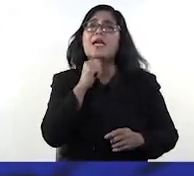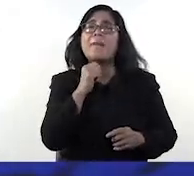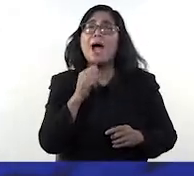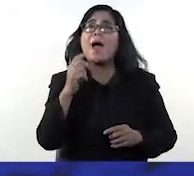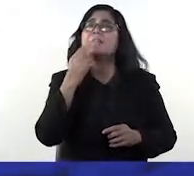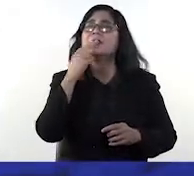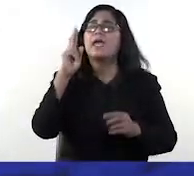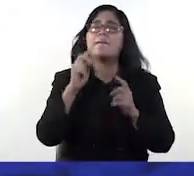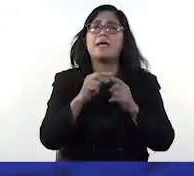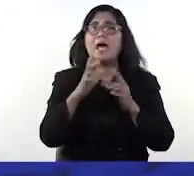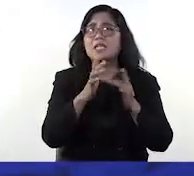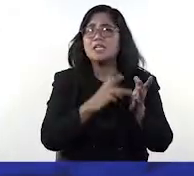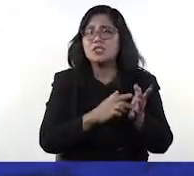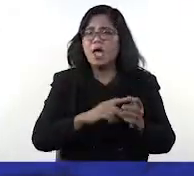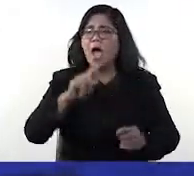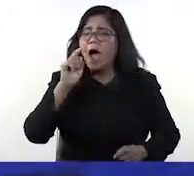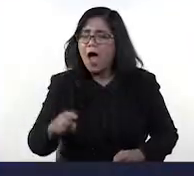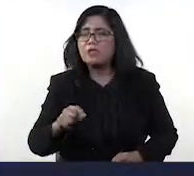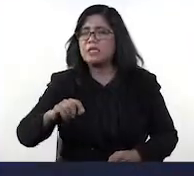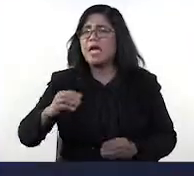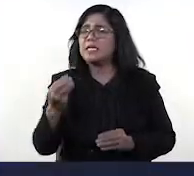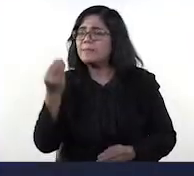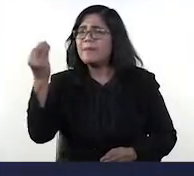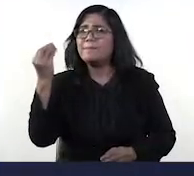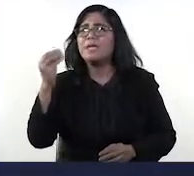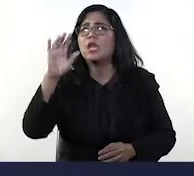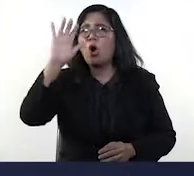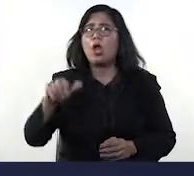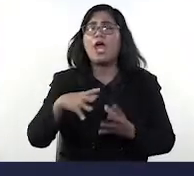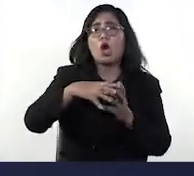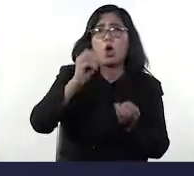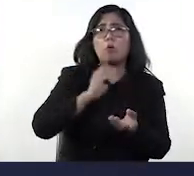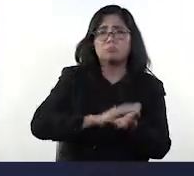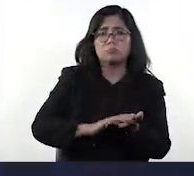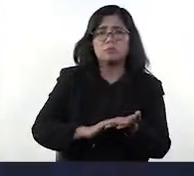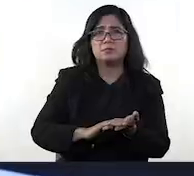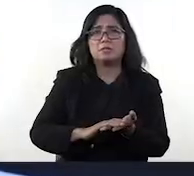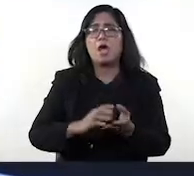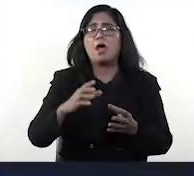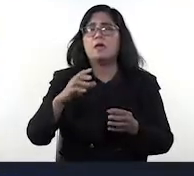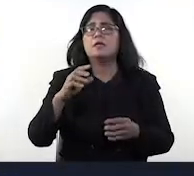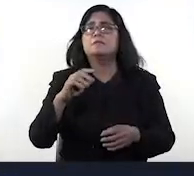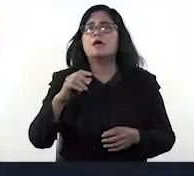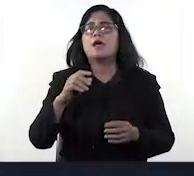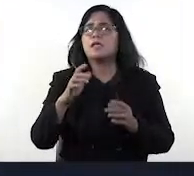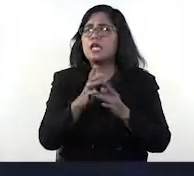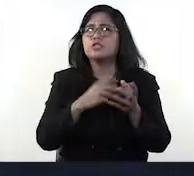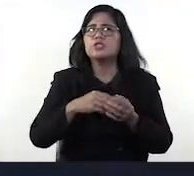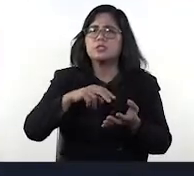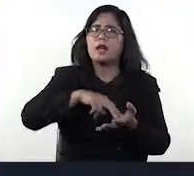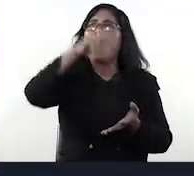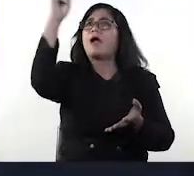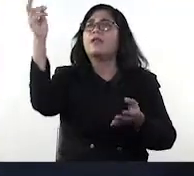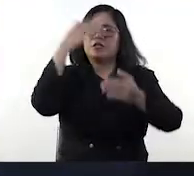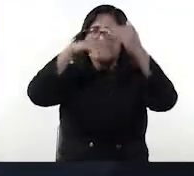harus membiarkan dipimpin Roh Kudus Kenapa kalinya sebilah kunai ke surga untuk menyediakan tempat bagimu Aku tidak meninggalkan kamu sebagai yatim piatu